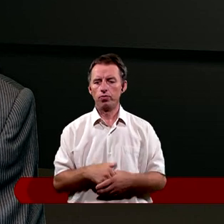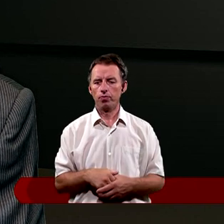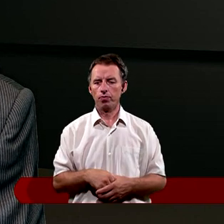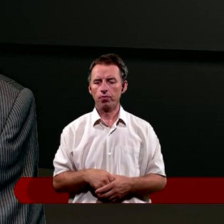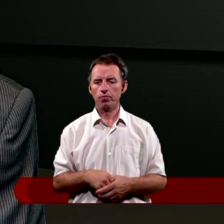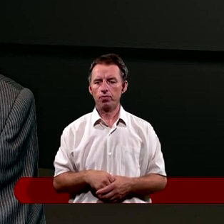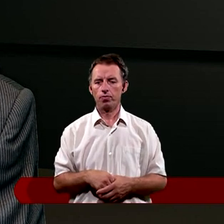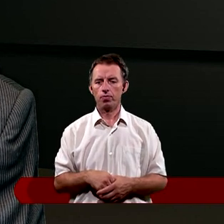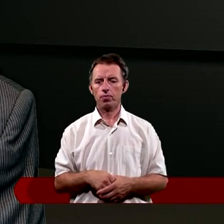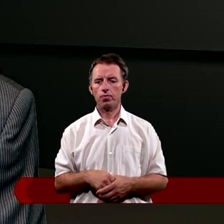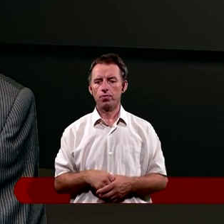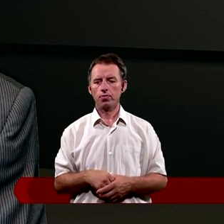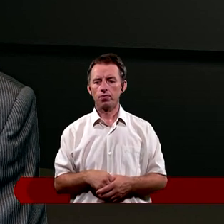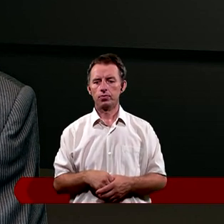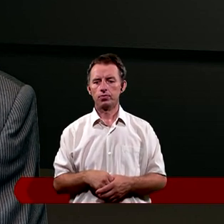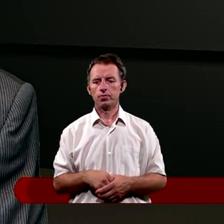wierszu.